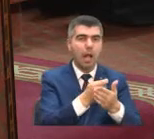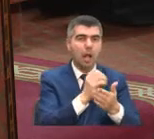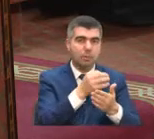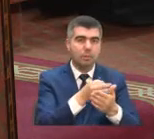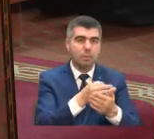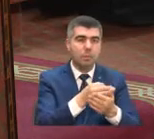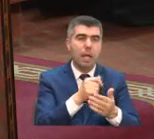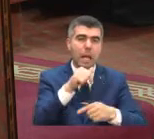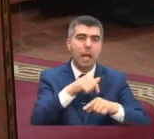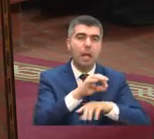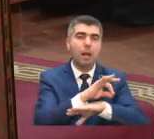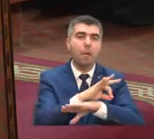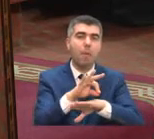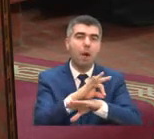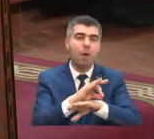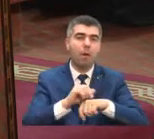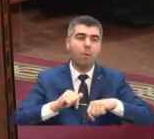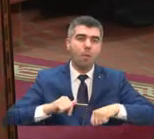له